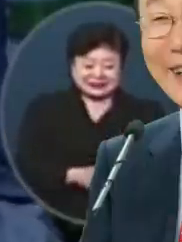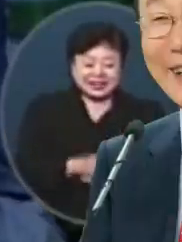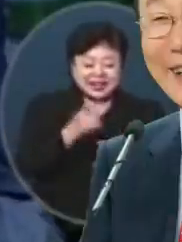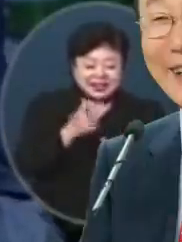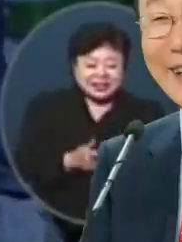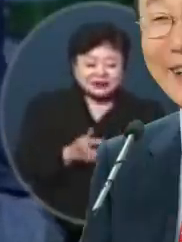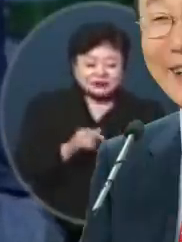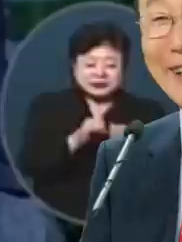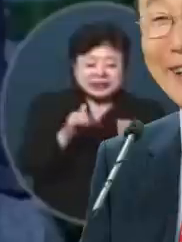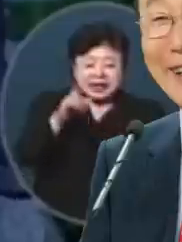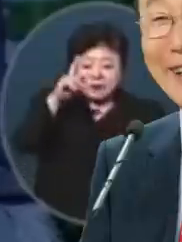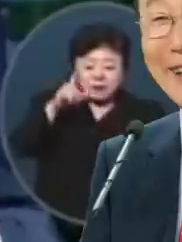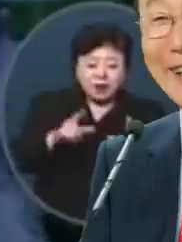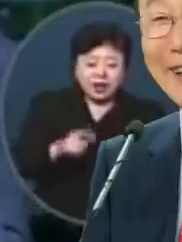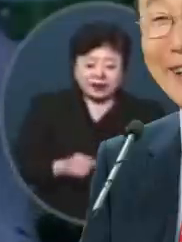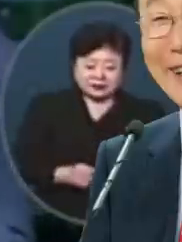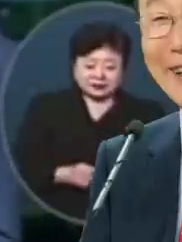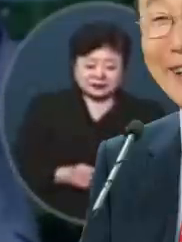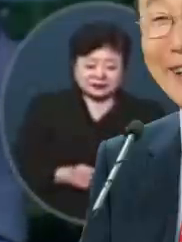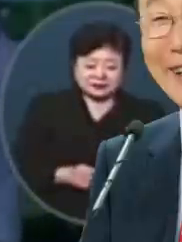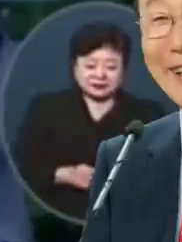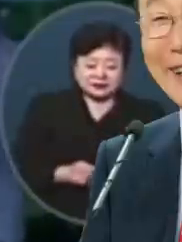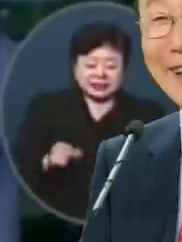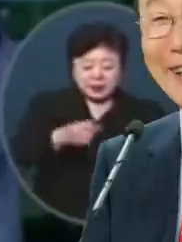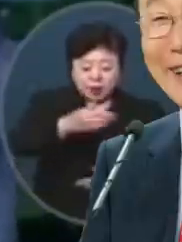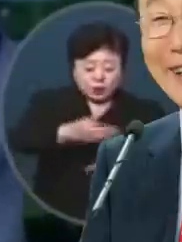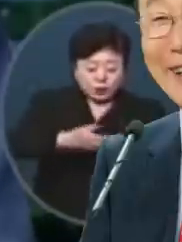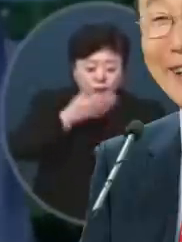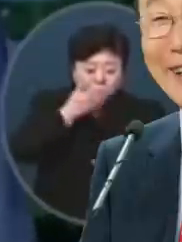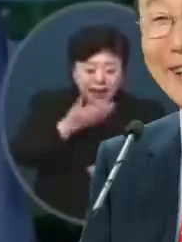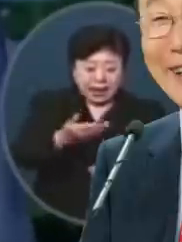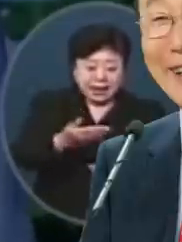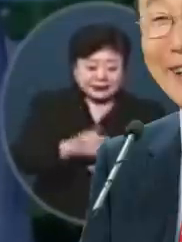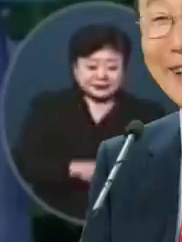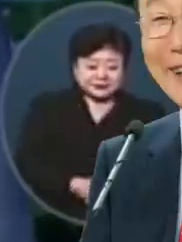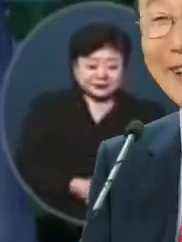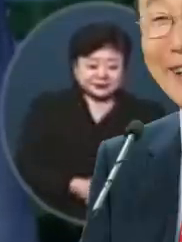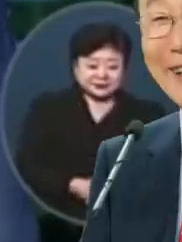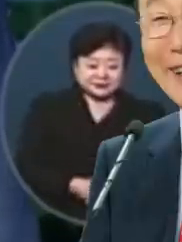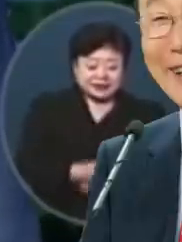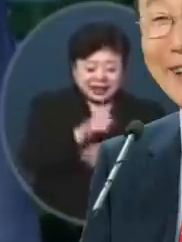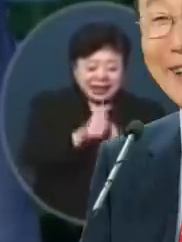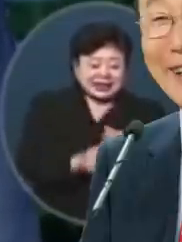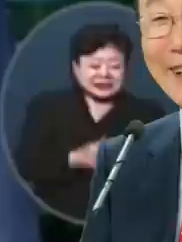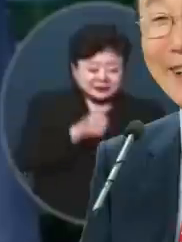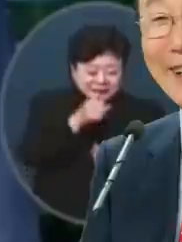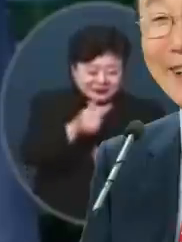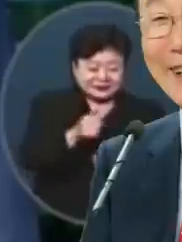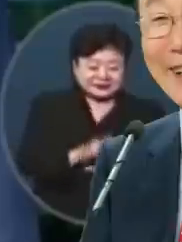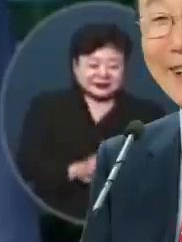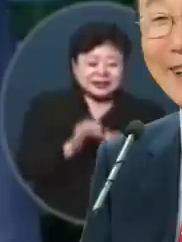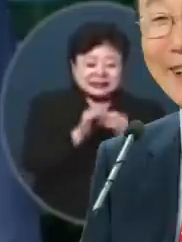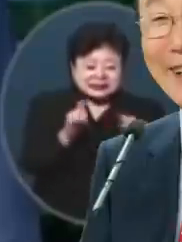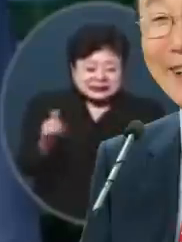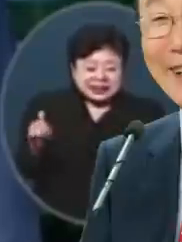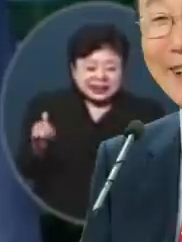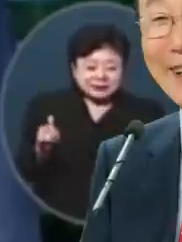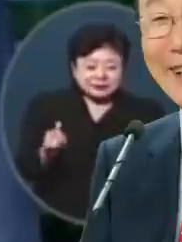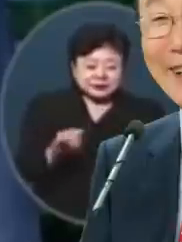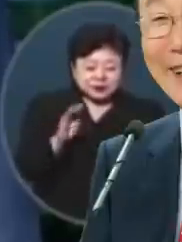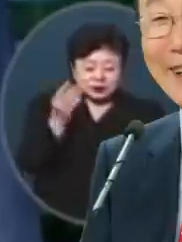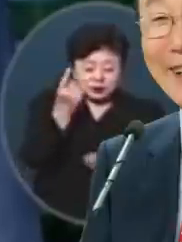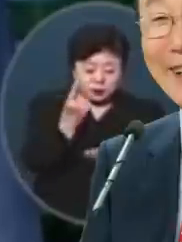예수님이 사람처럼 보여야 사람과 교통이 되니까. 그러므로 하나님이 사람이 되어 온 것처럼